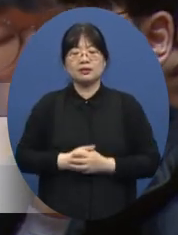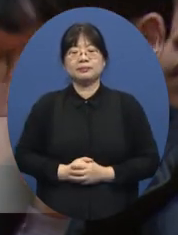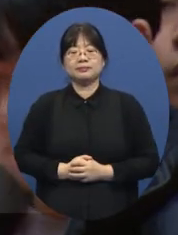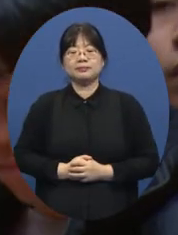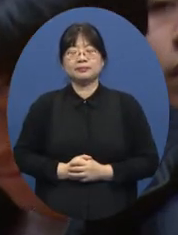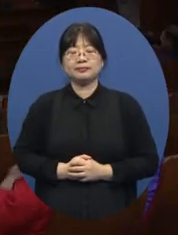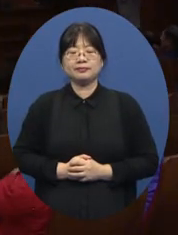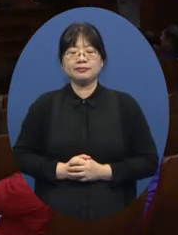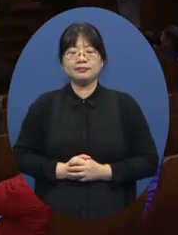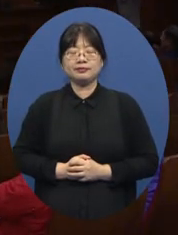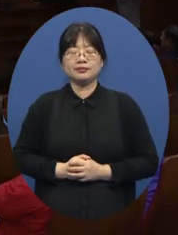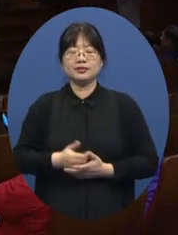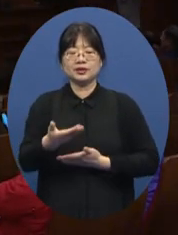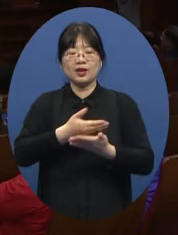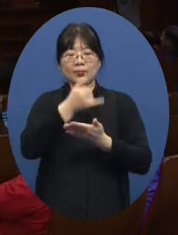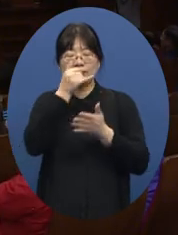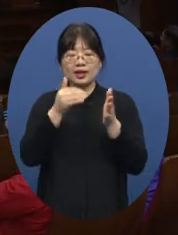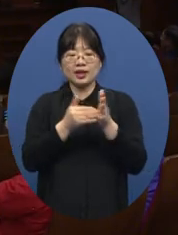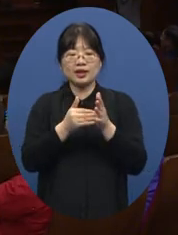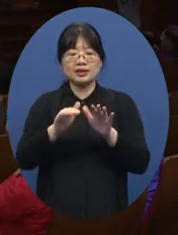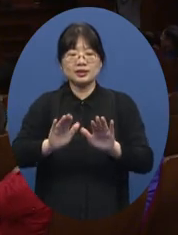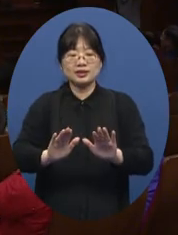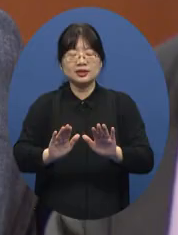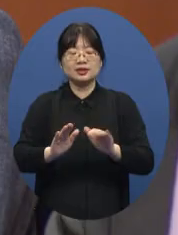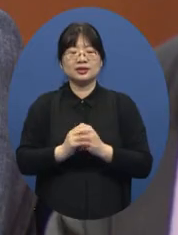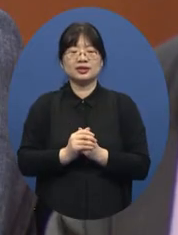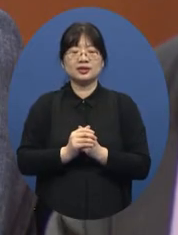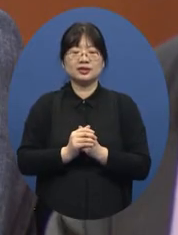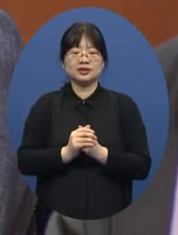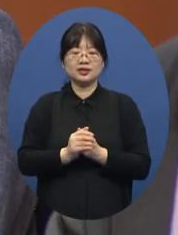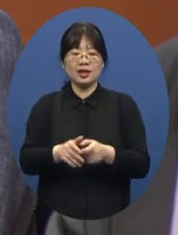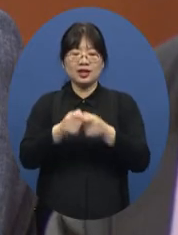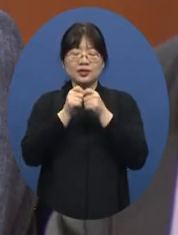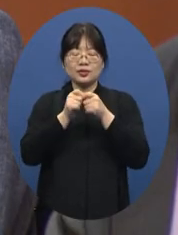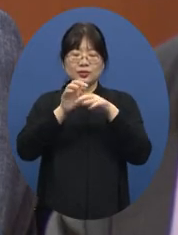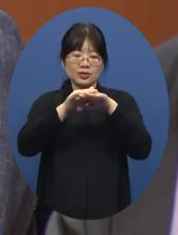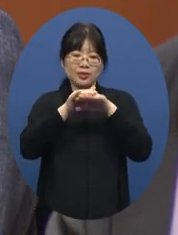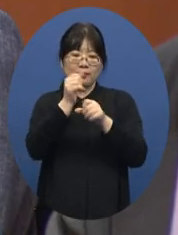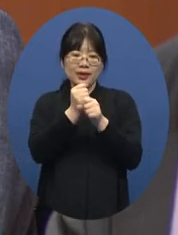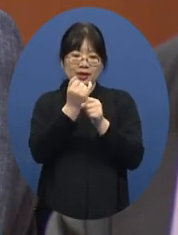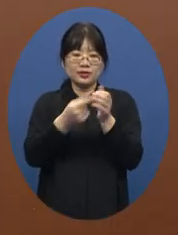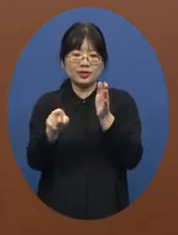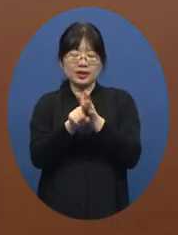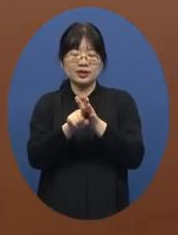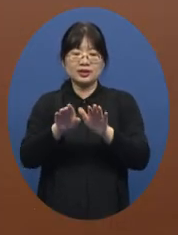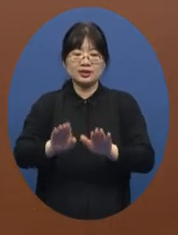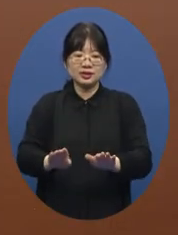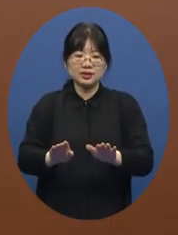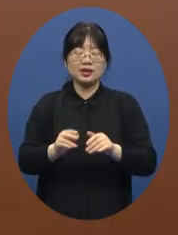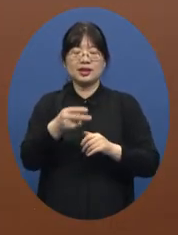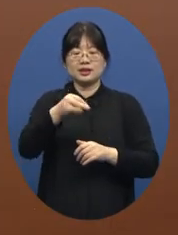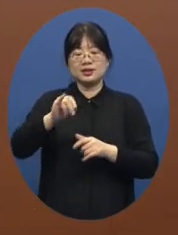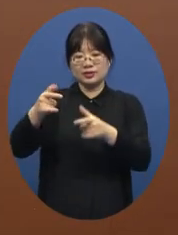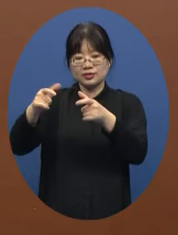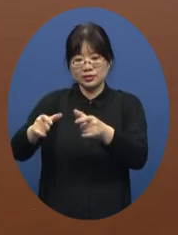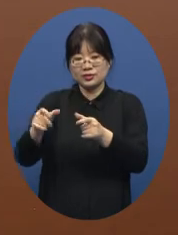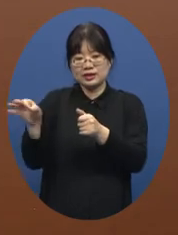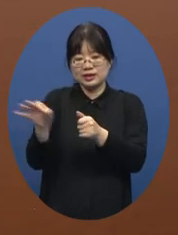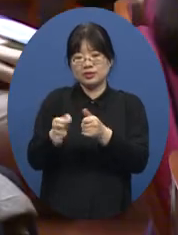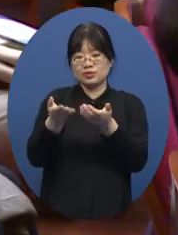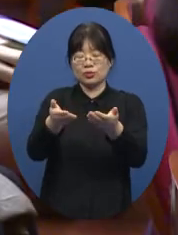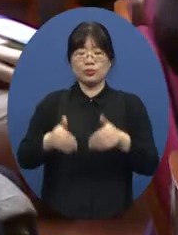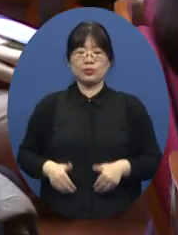식량도 하고. 도는 남북관계의 모세 혈관을 촘촘하게 구축하기 위해 시군 단위의 남북 협력 사업에 기금을